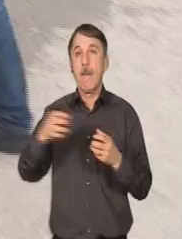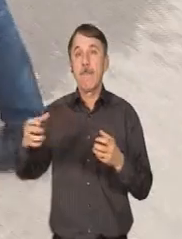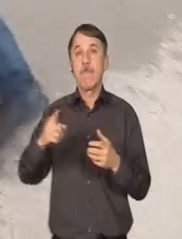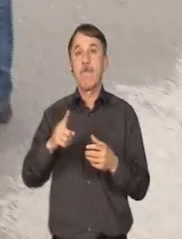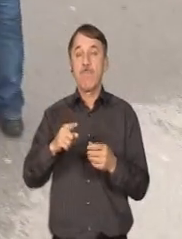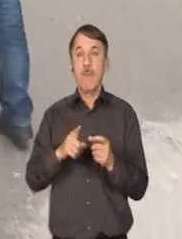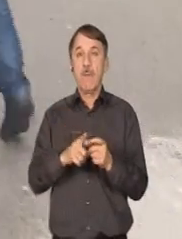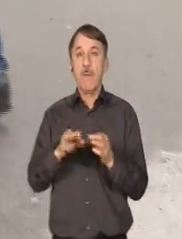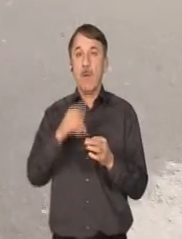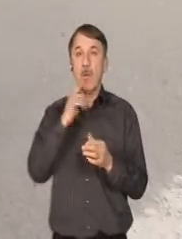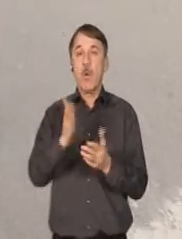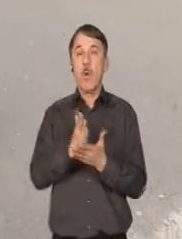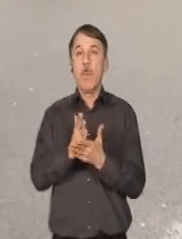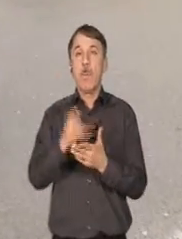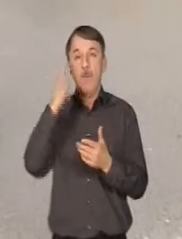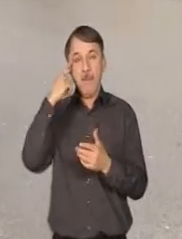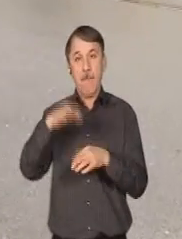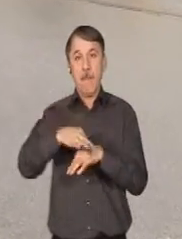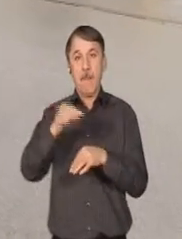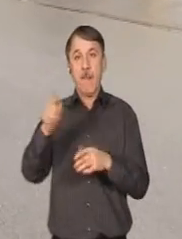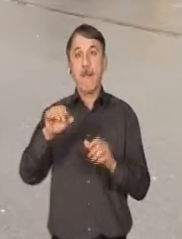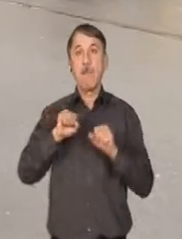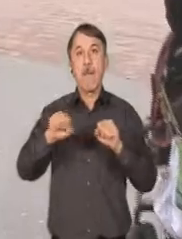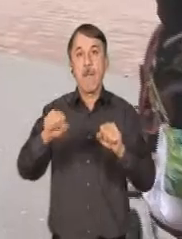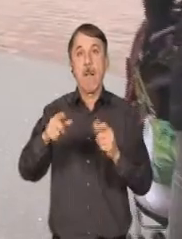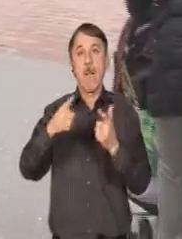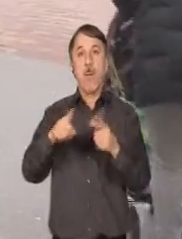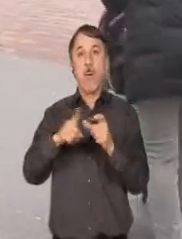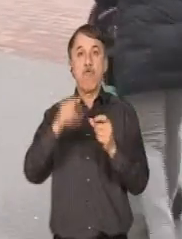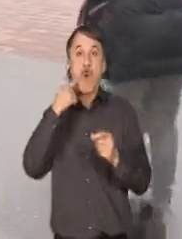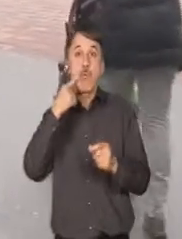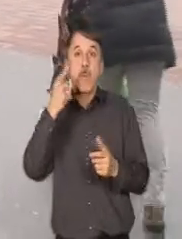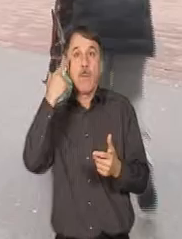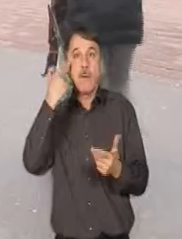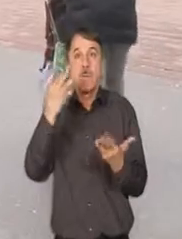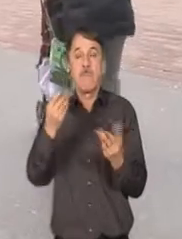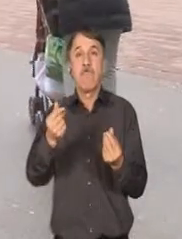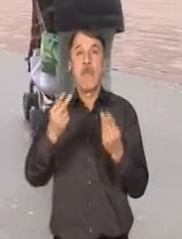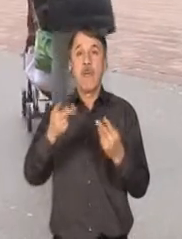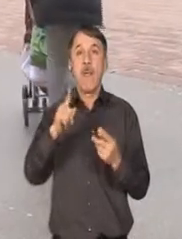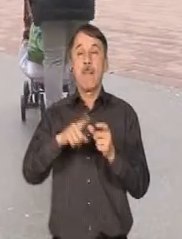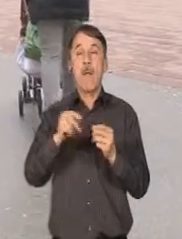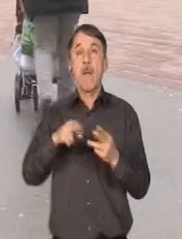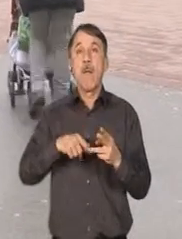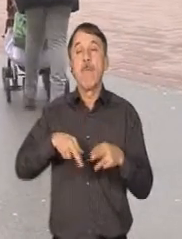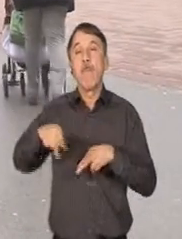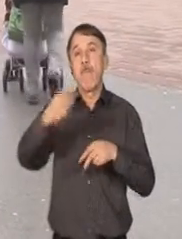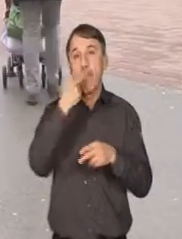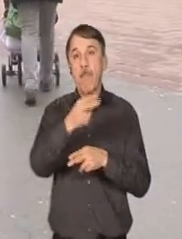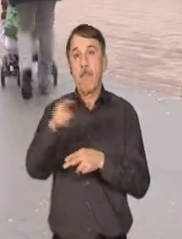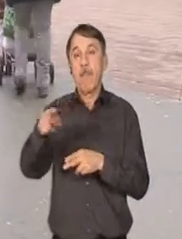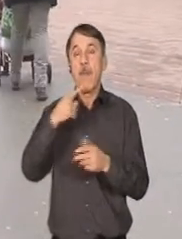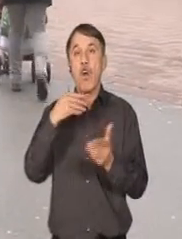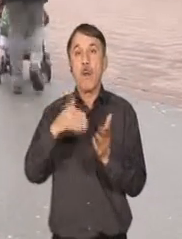sređenijim malim urbanim sredinama, poput igrališta i otvorenih teretana, pokušali smo da saznamo koliko smo ih do sada obilazili i